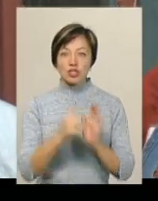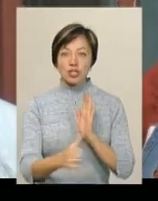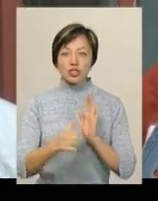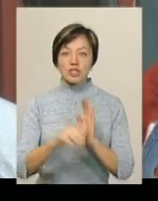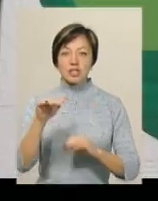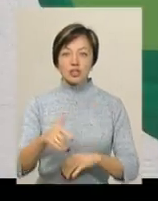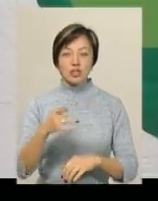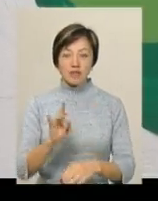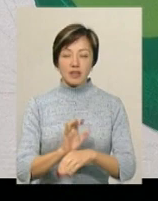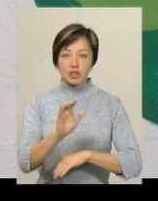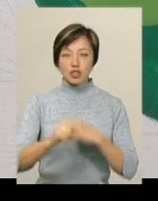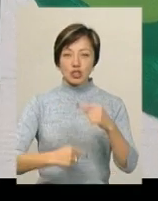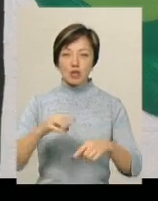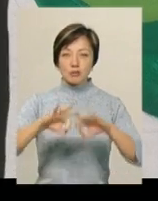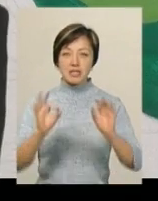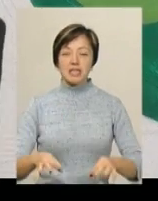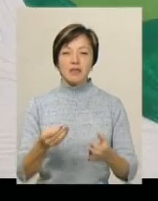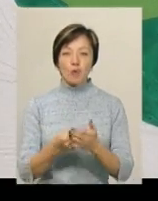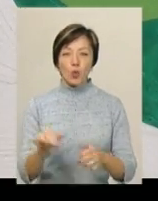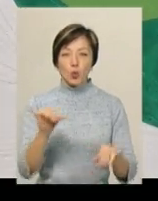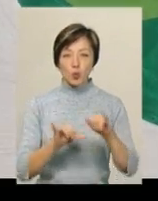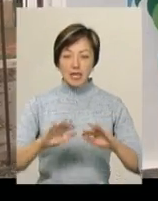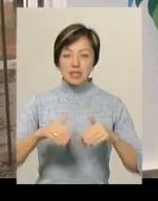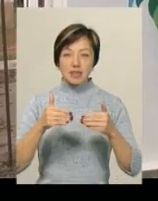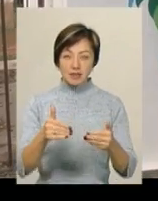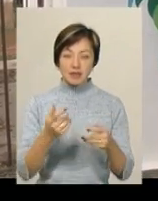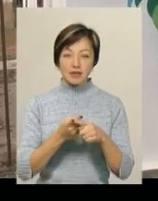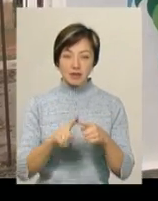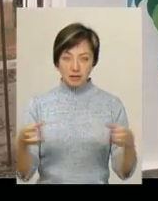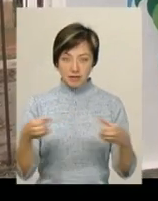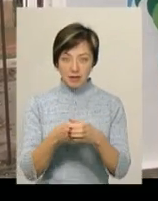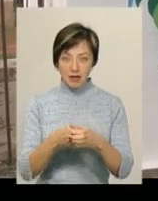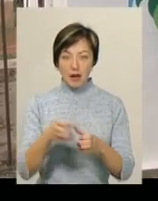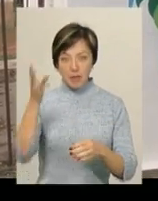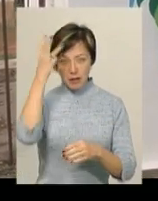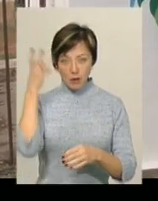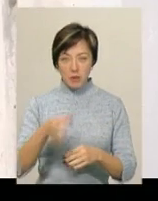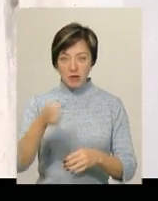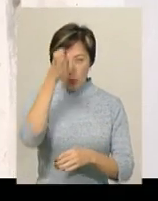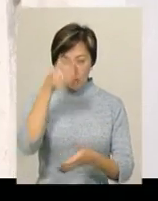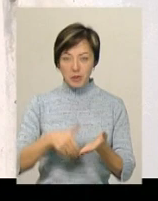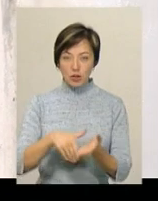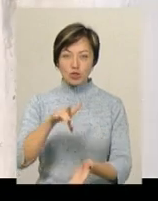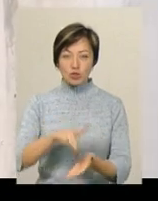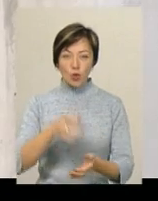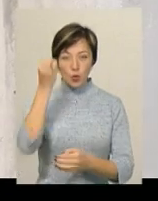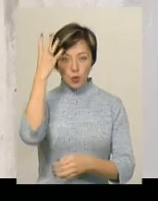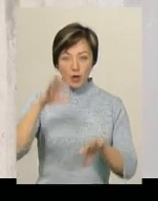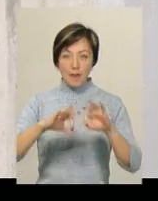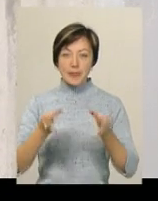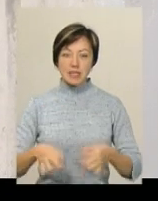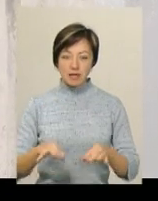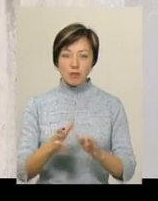тисяч гривень надійшли через мистецький фонд, куди ініціатива ЮАМЕЙС разом із Хмельницьким обласним науково-методичним центром культури і